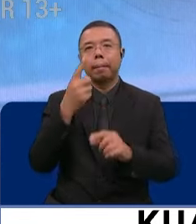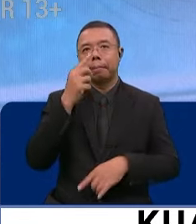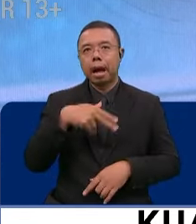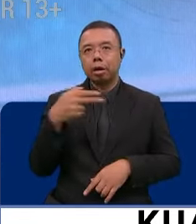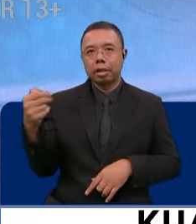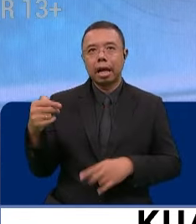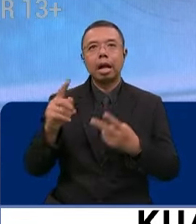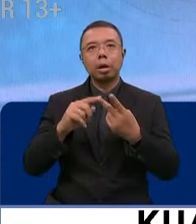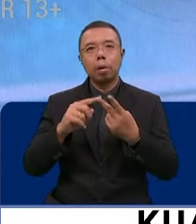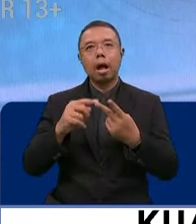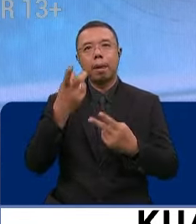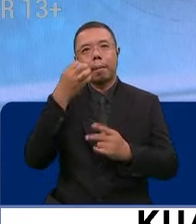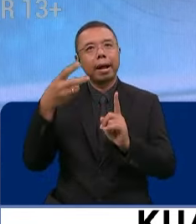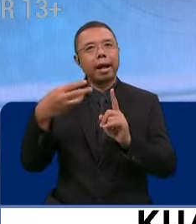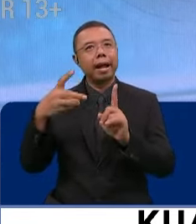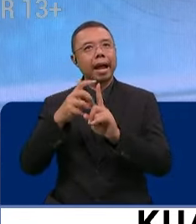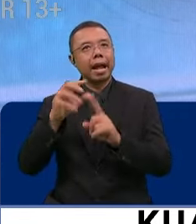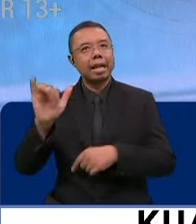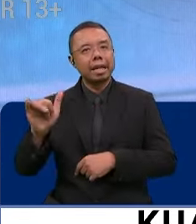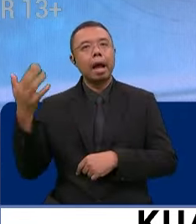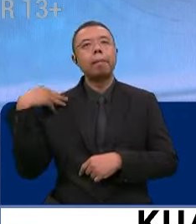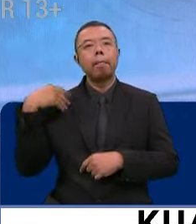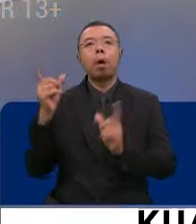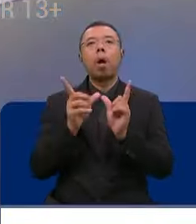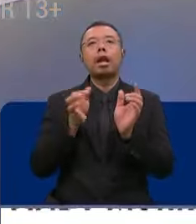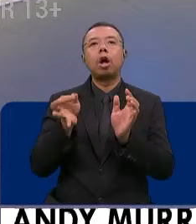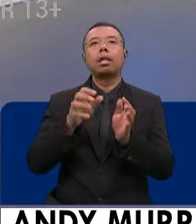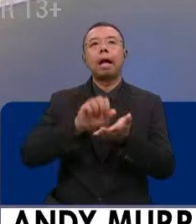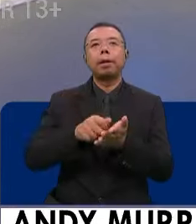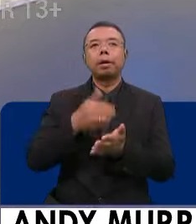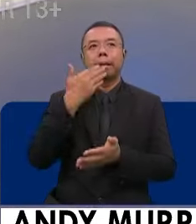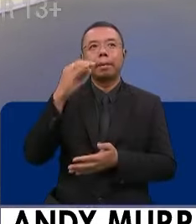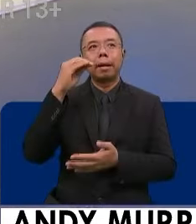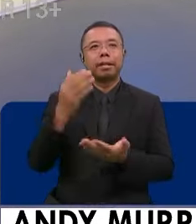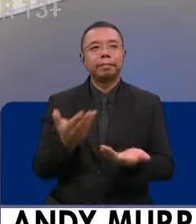Edi Suprianto, Pejabat Wali Kota Madiun. Bapak-bapak, selamat pagi.